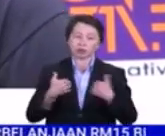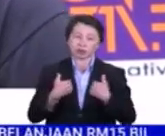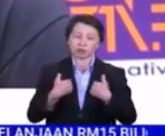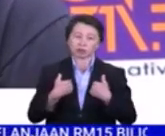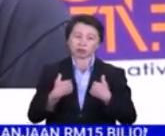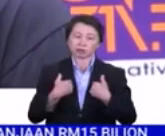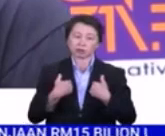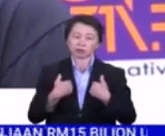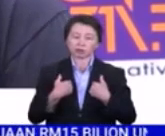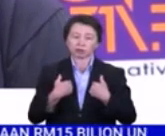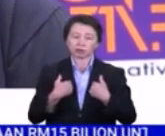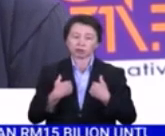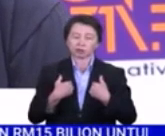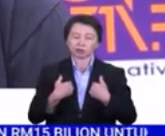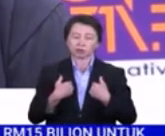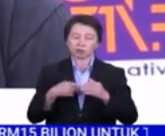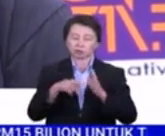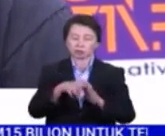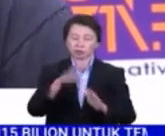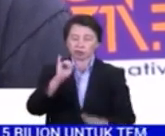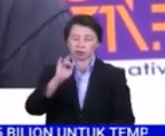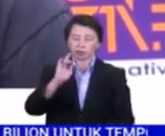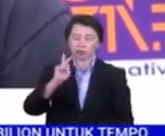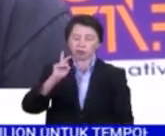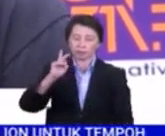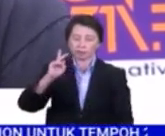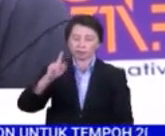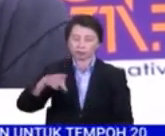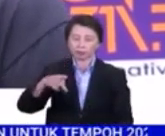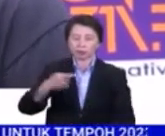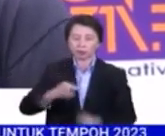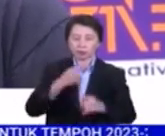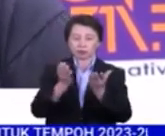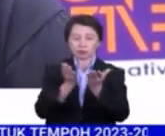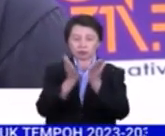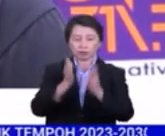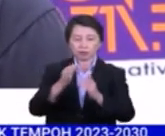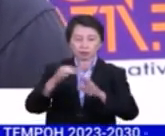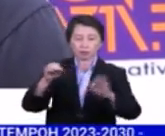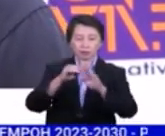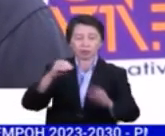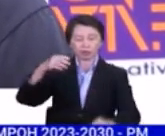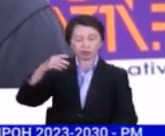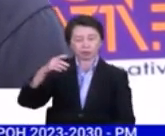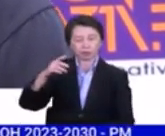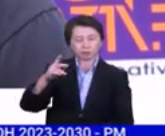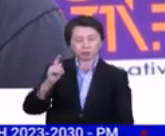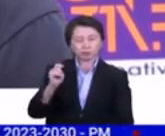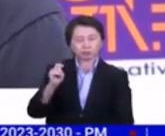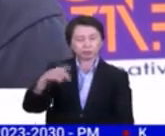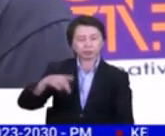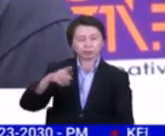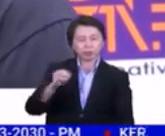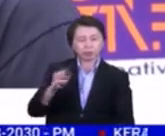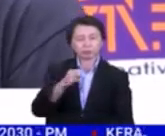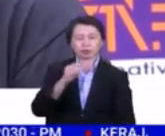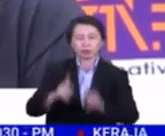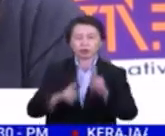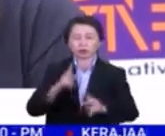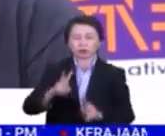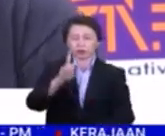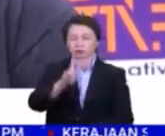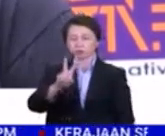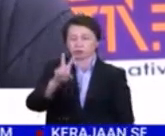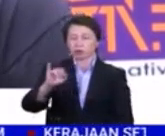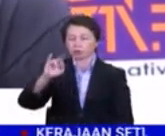kami juga akan ada tetamu VIP dari pihak penaja utama iaitu TM dan juga beberapa lagi orang kenamaan